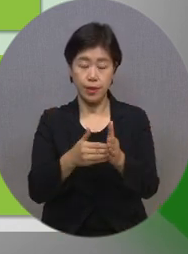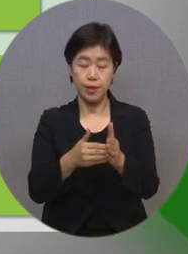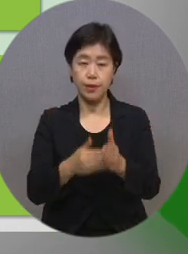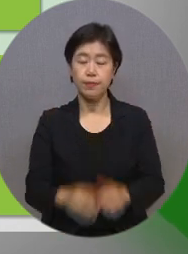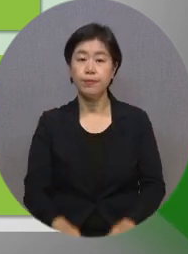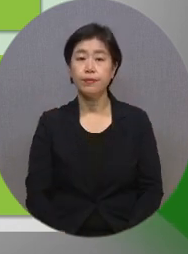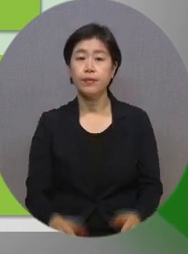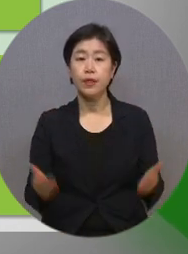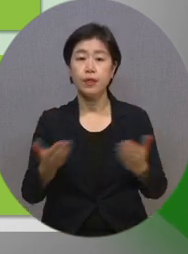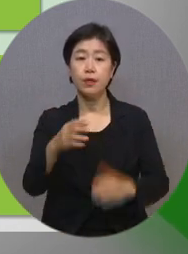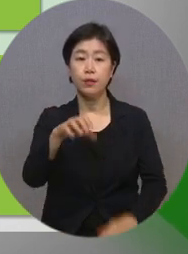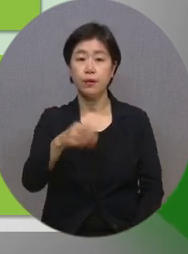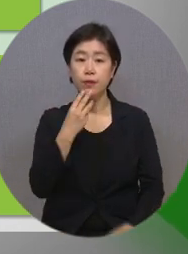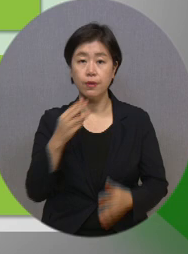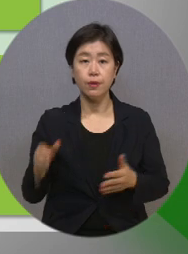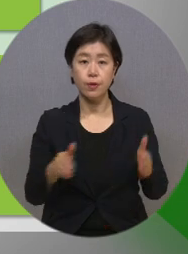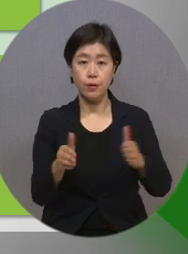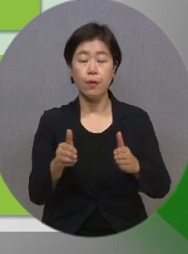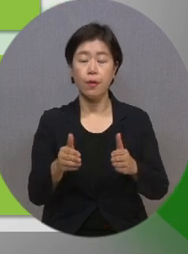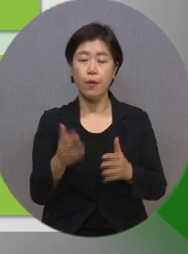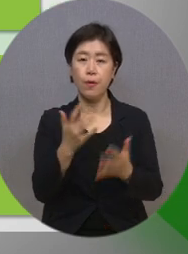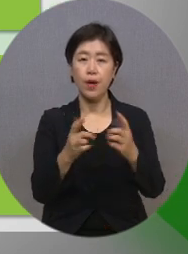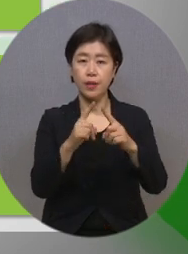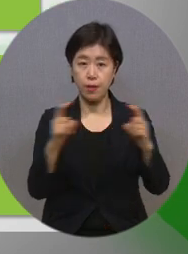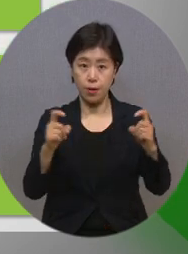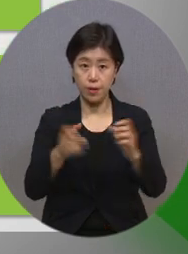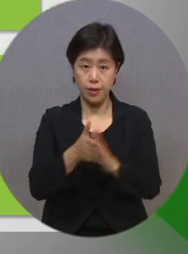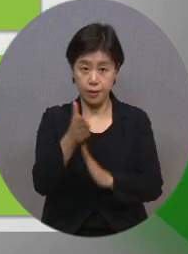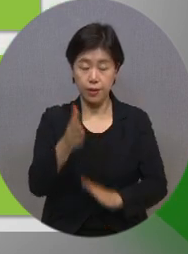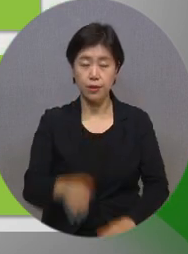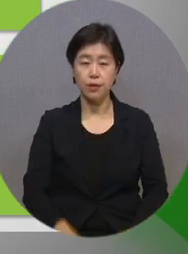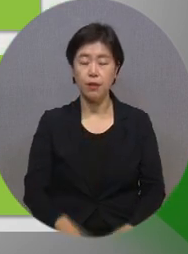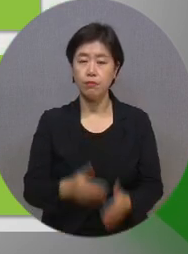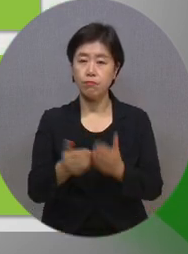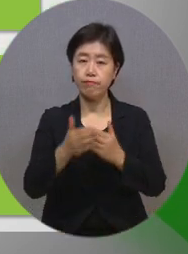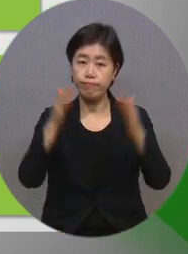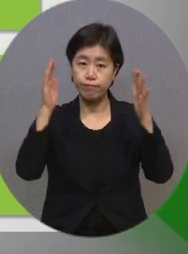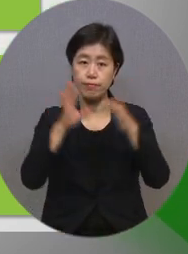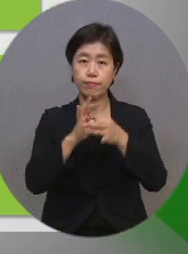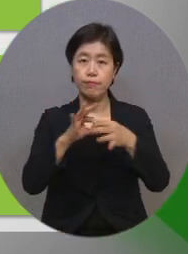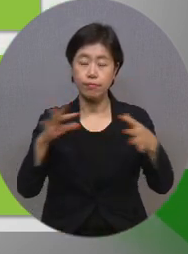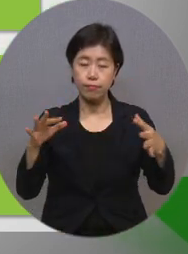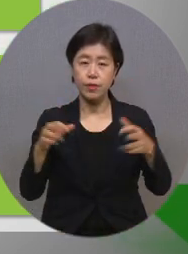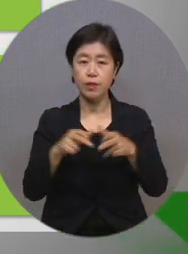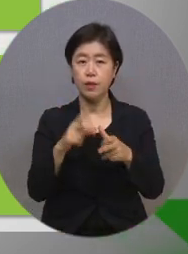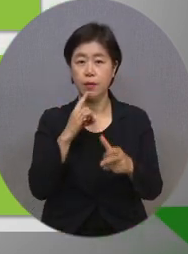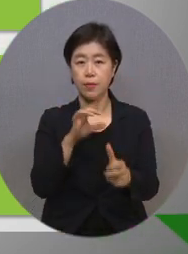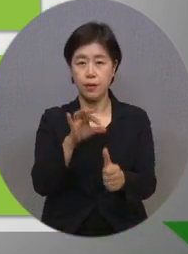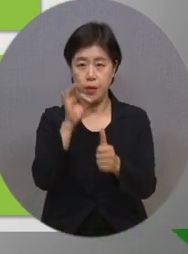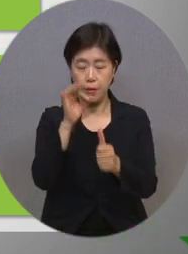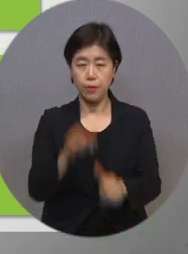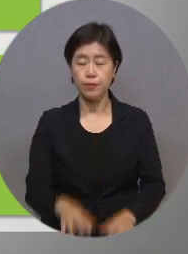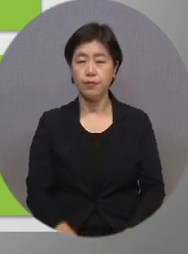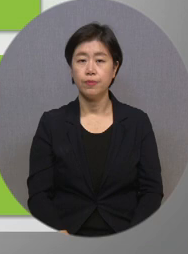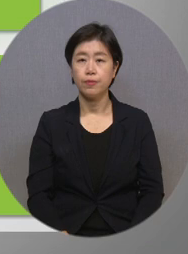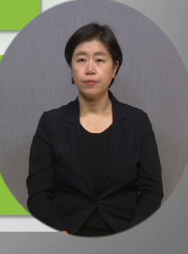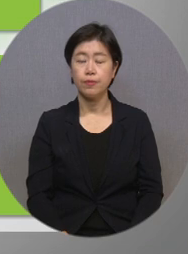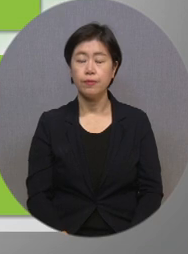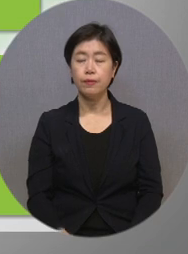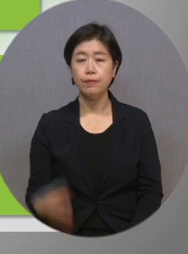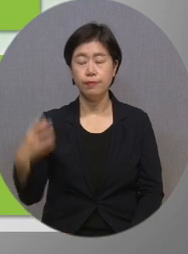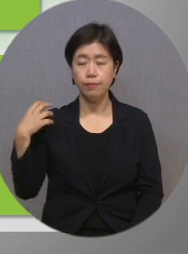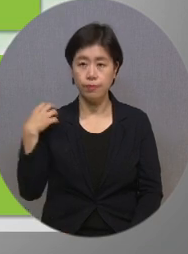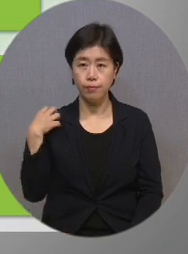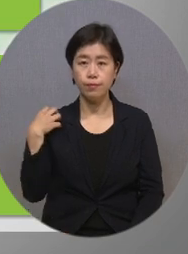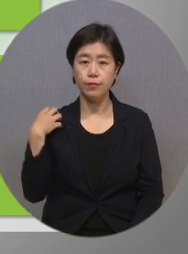30일까지며 근무지는 경기도 화성시입니다. 경력과 학력은 무관하며 장애인만 채용합니다.